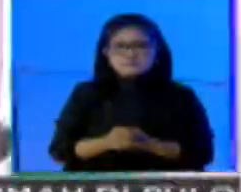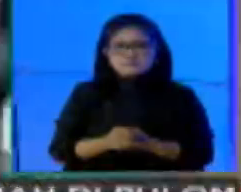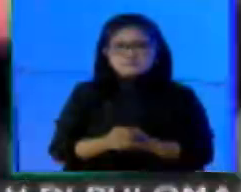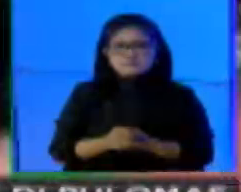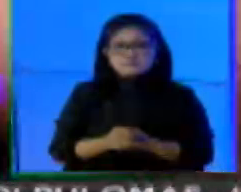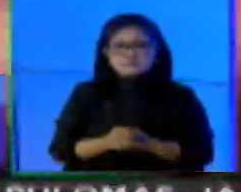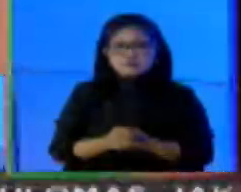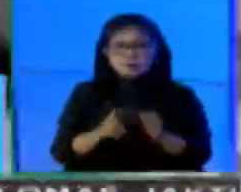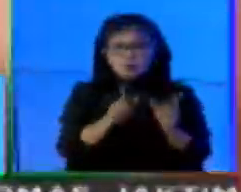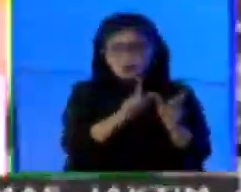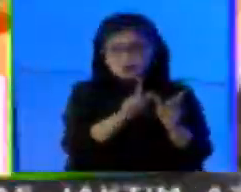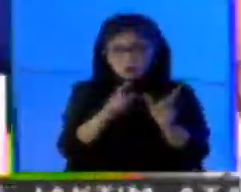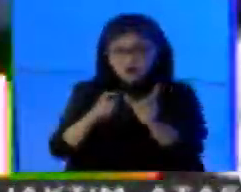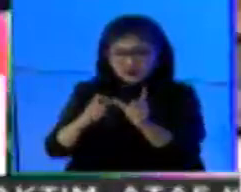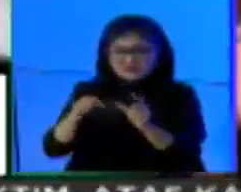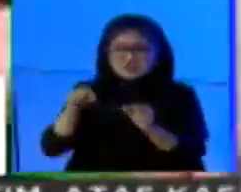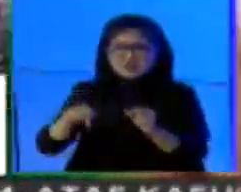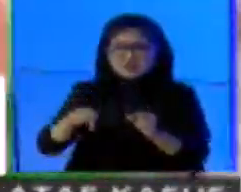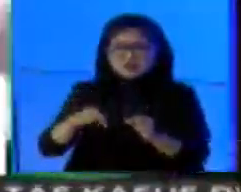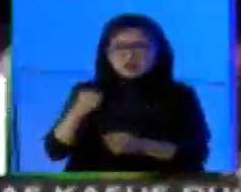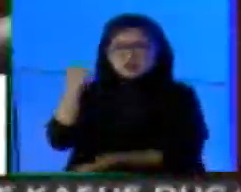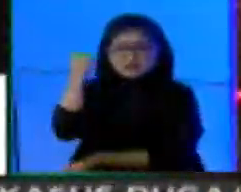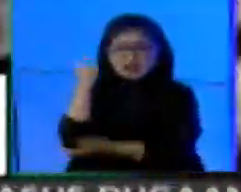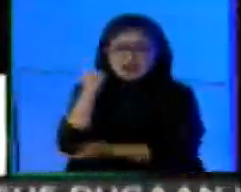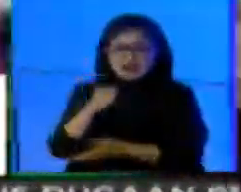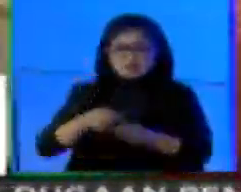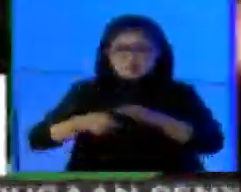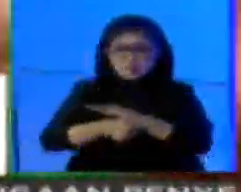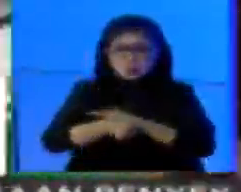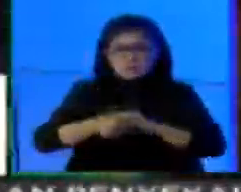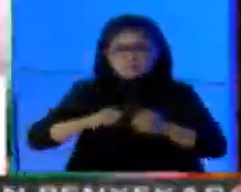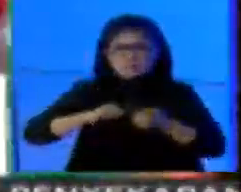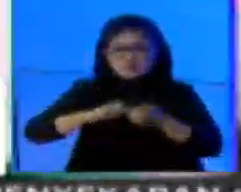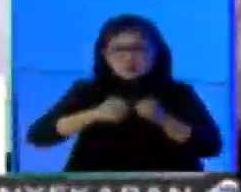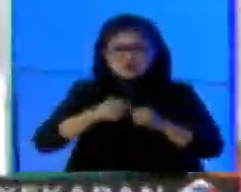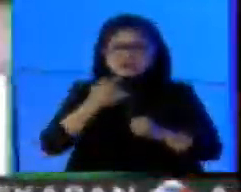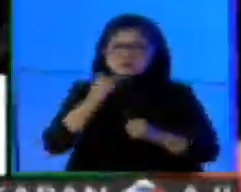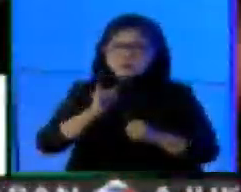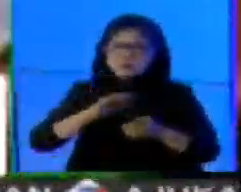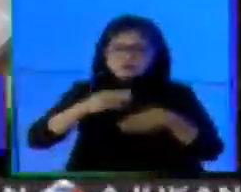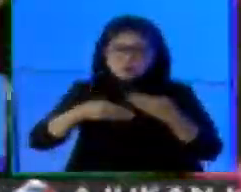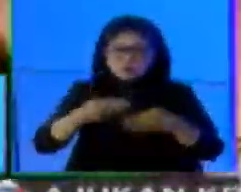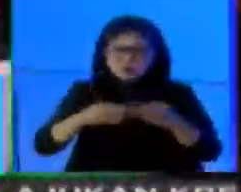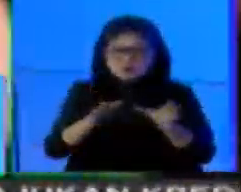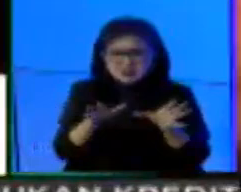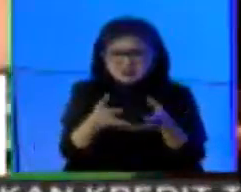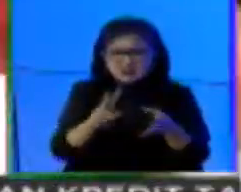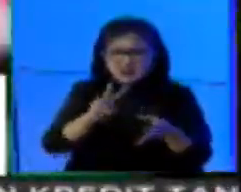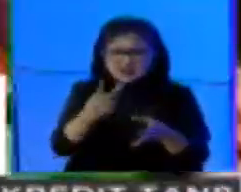Wahyu Setiawan merupakan tersangka penerima suap pengurusan proses pergantian antar waktu atau PAU anggota DPR.